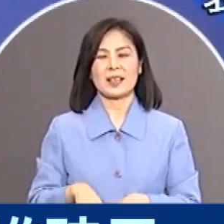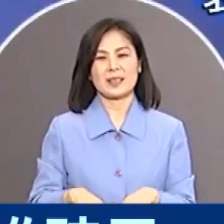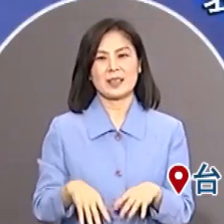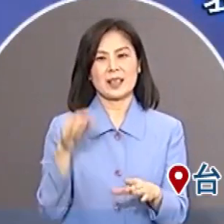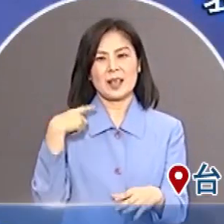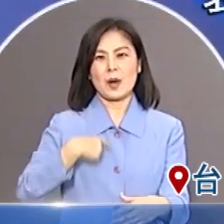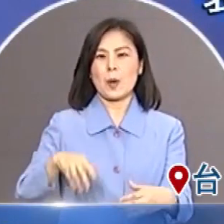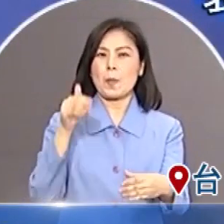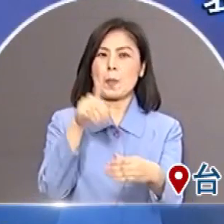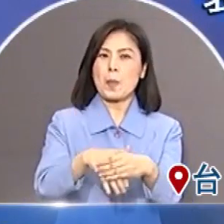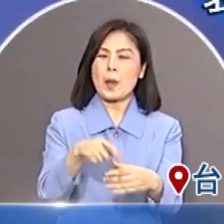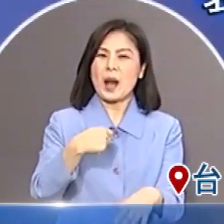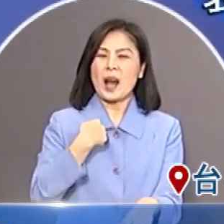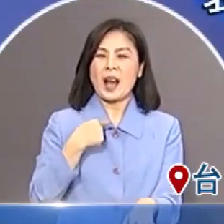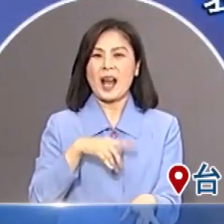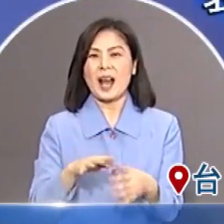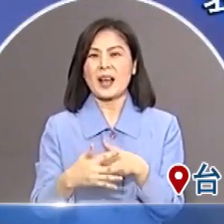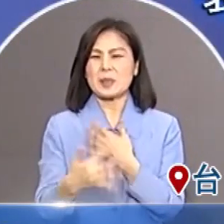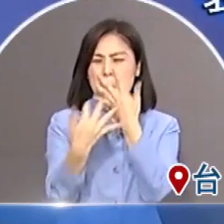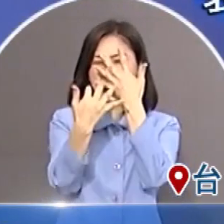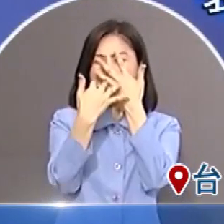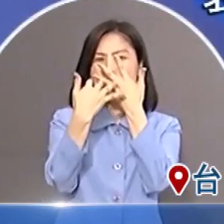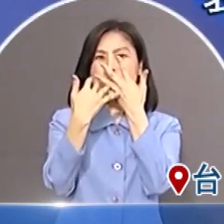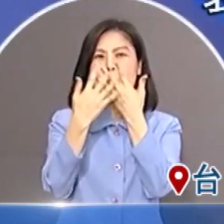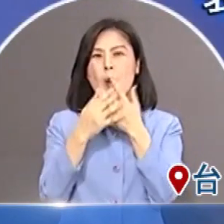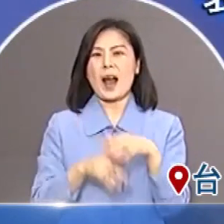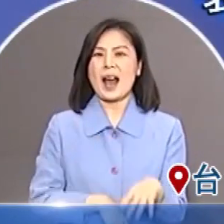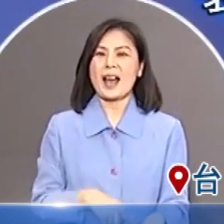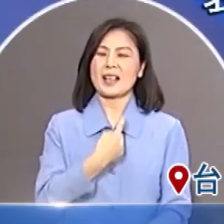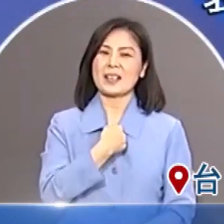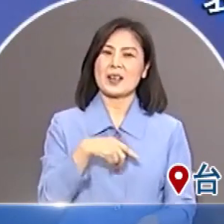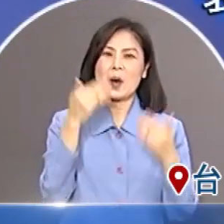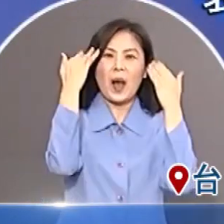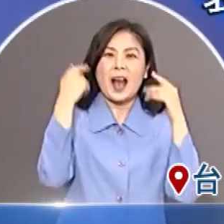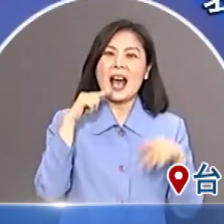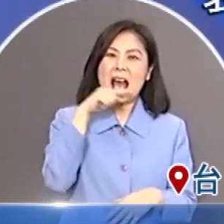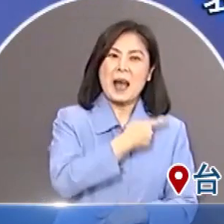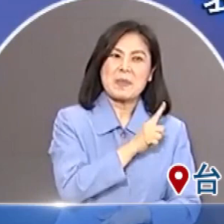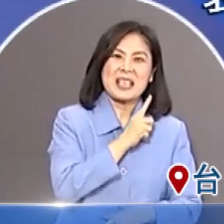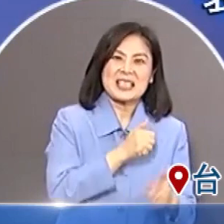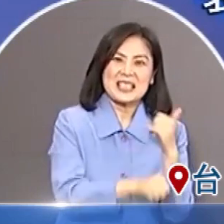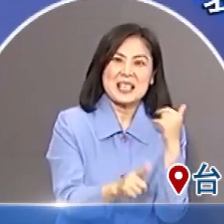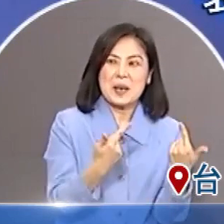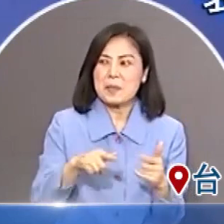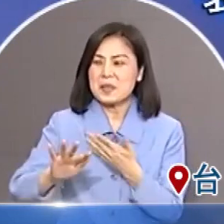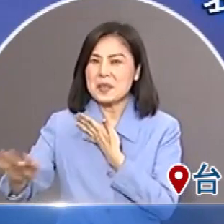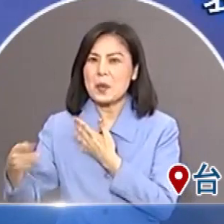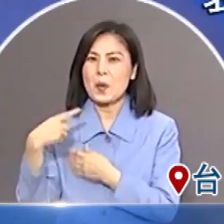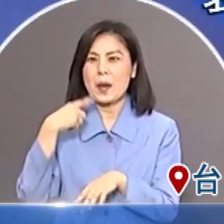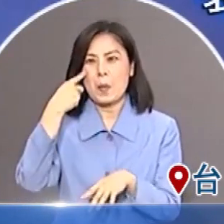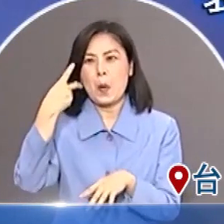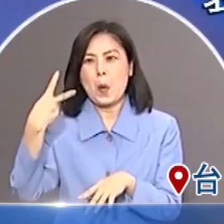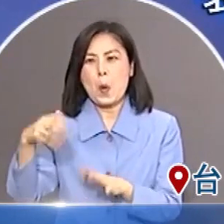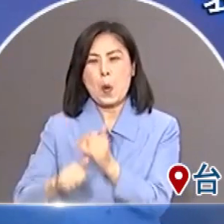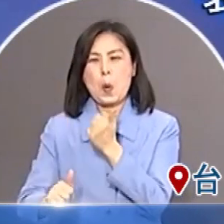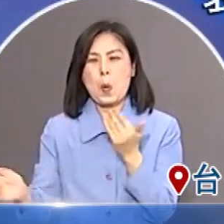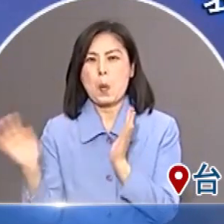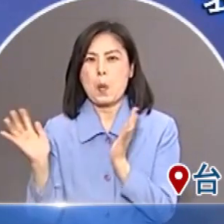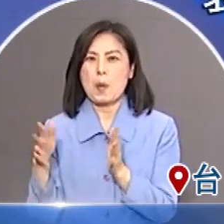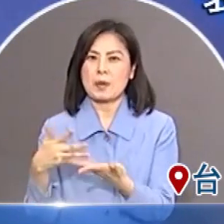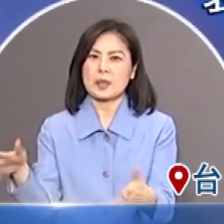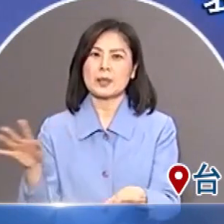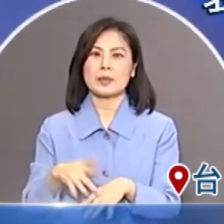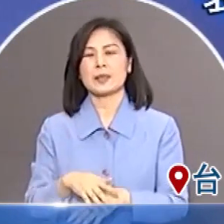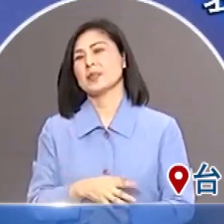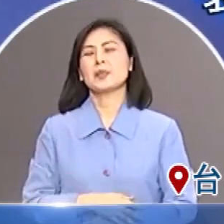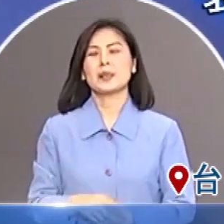你的孩子韩冰不是自己生的，外面生了一大堆孩子。所以我听到朱立伦这，我一定要加一句话，这个现在选举让人抹